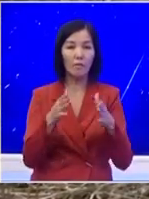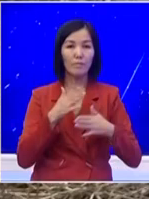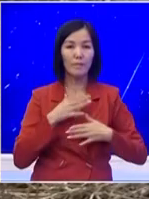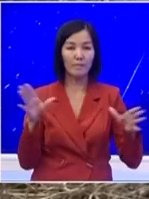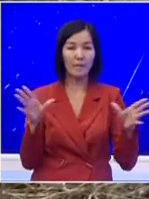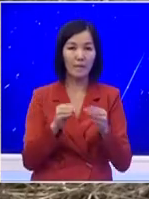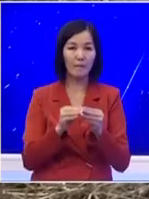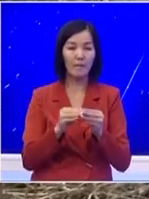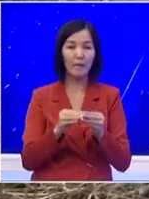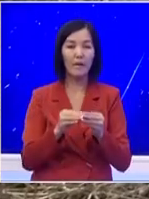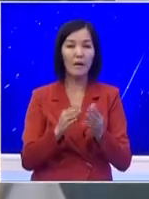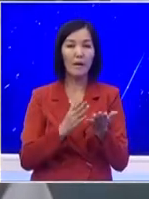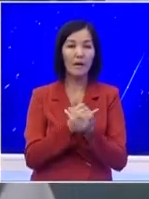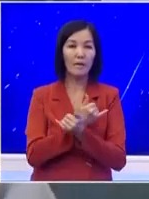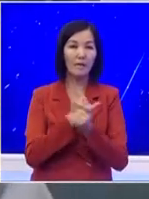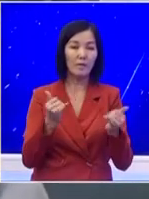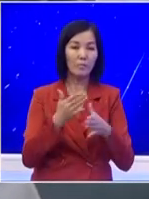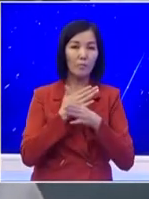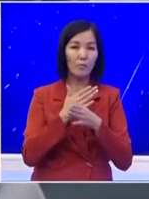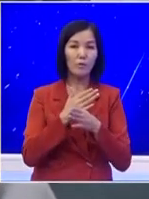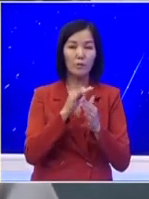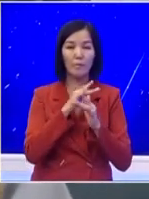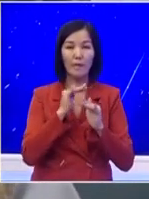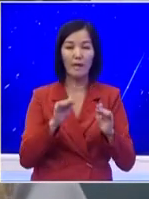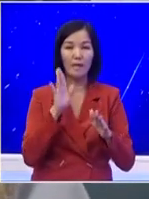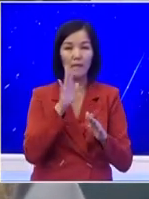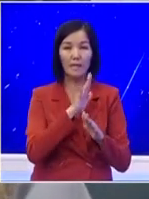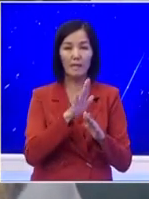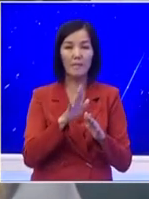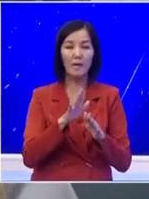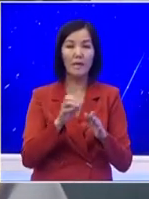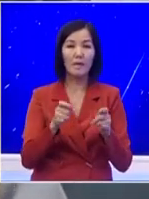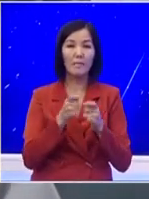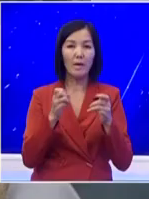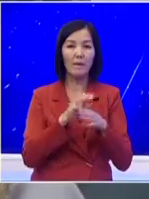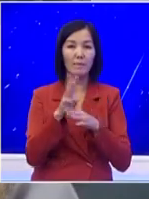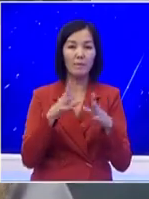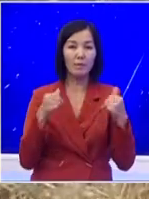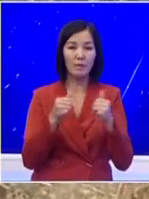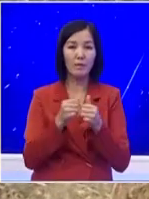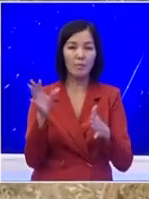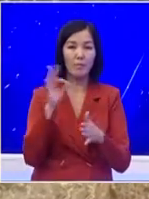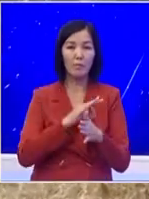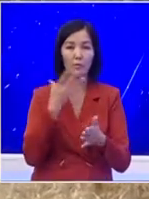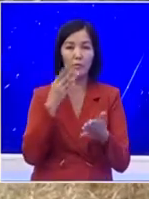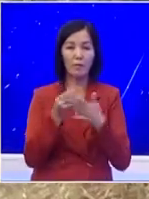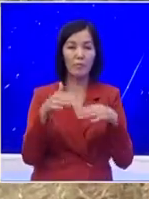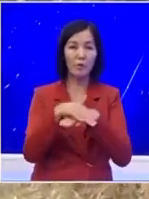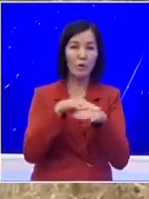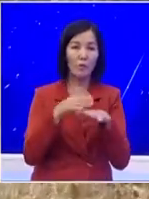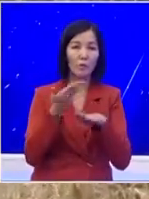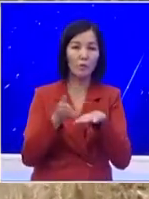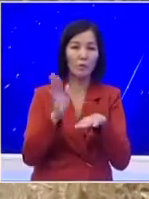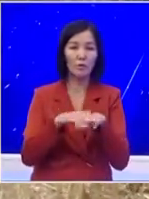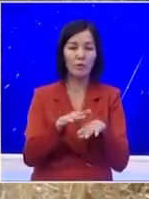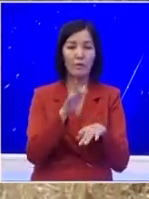«Безбергемыз». Вместе с ними мы оказываем помощь многодетным матерям и малоимущим семьям. Я рад, что могу приносить пользу своему народу в этот сложный